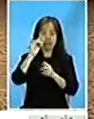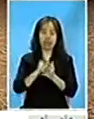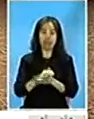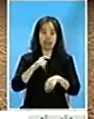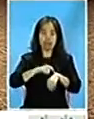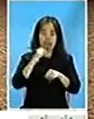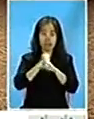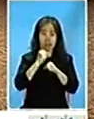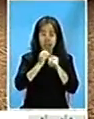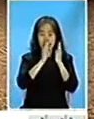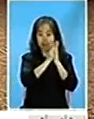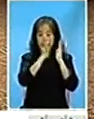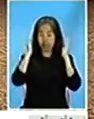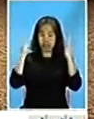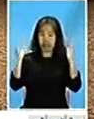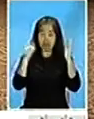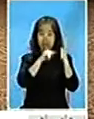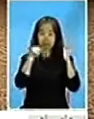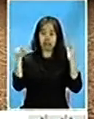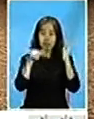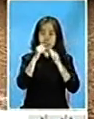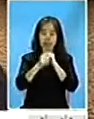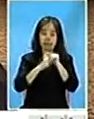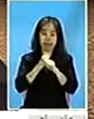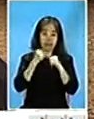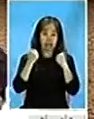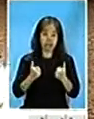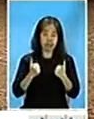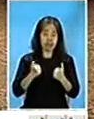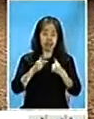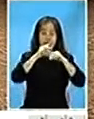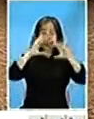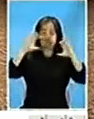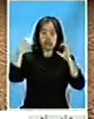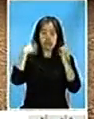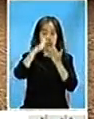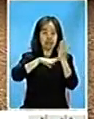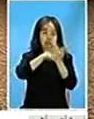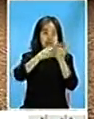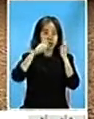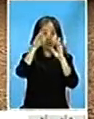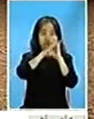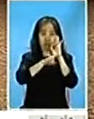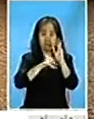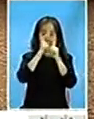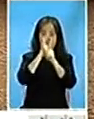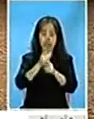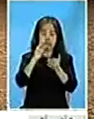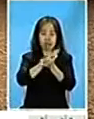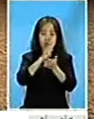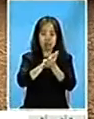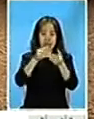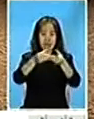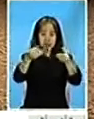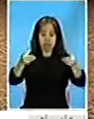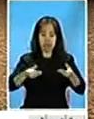ทำการนั้นตลอดเวลาปีนี้นะคะรัฐบาลเนี่ยมีนโยบายตามที่ระบุไว้ในเอกสารเล่มนี้นะคะว่า